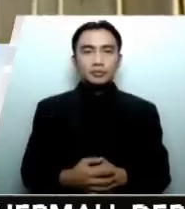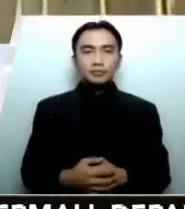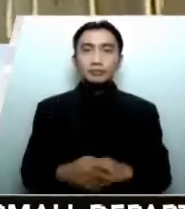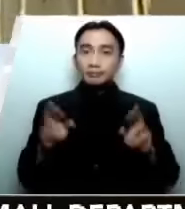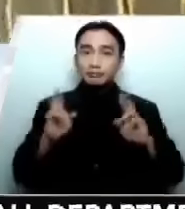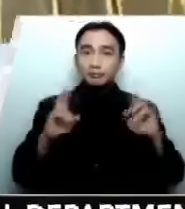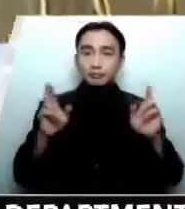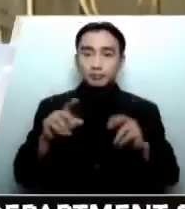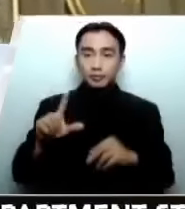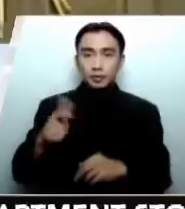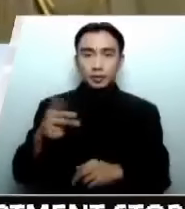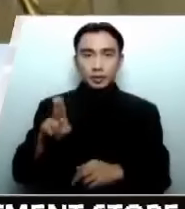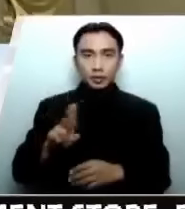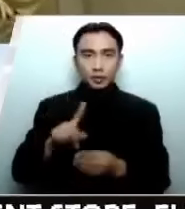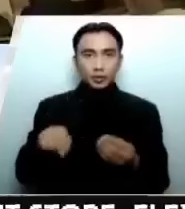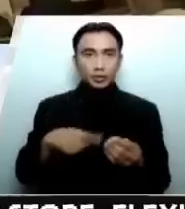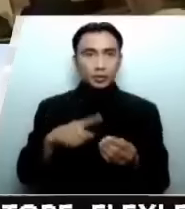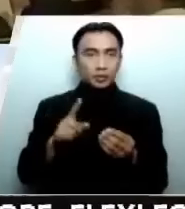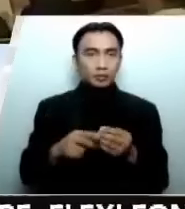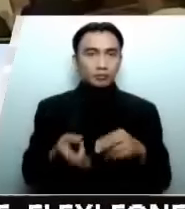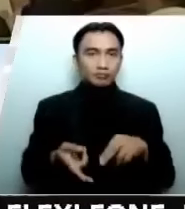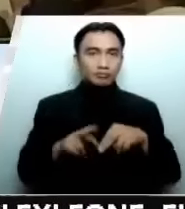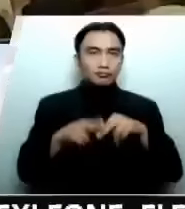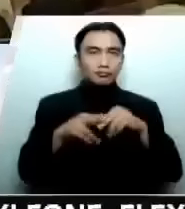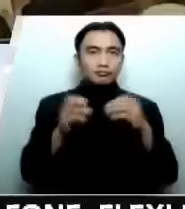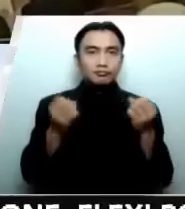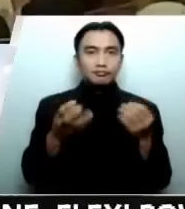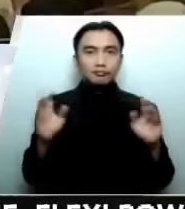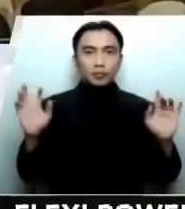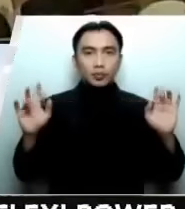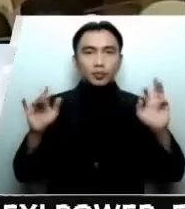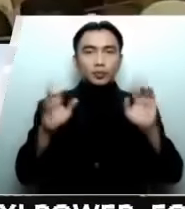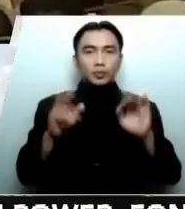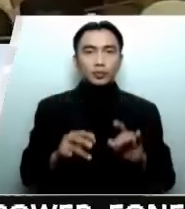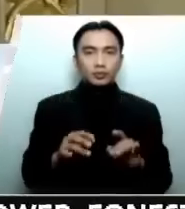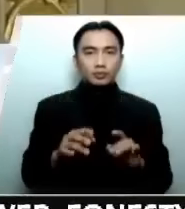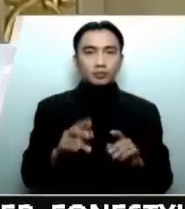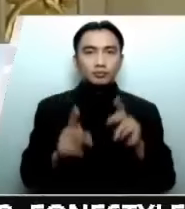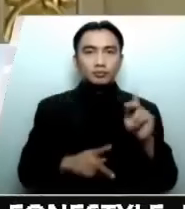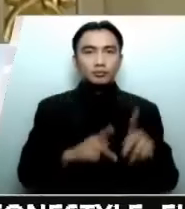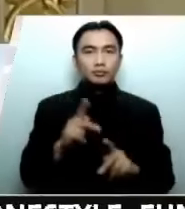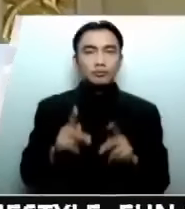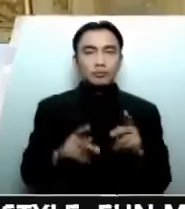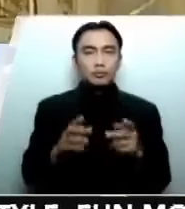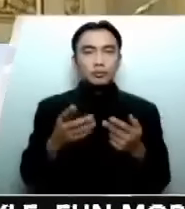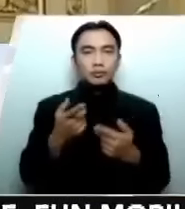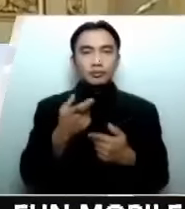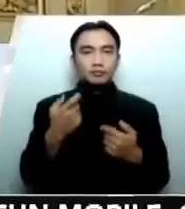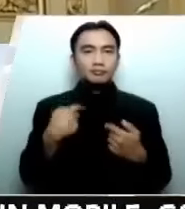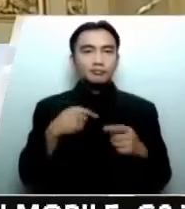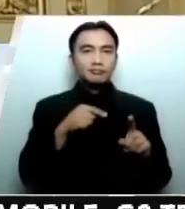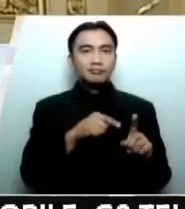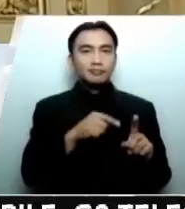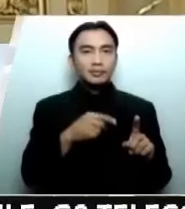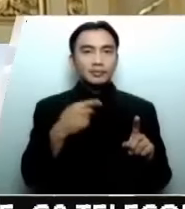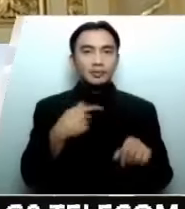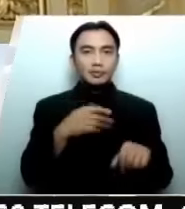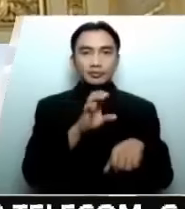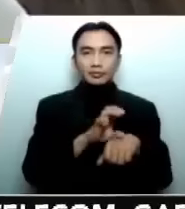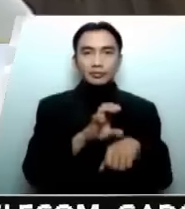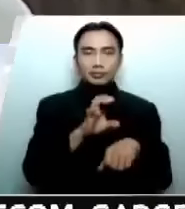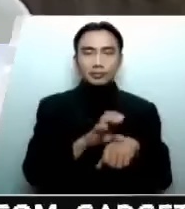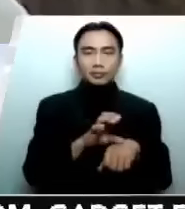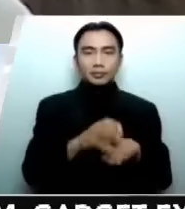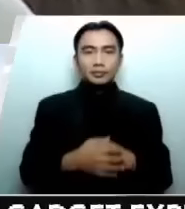pamahalaan sa mas pagdami ng bisita, gaya ng nagaganap sa iba pang pilgrim site gaya sa Lourdes, France at Fatima sa